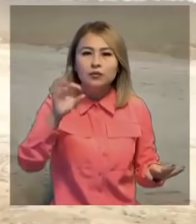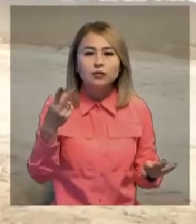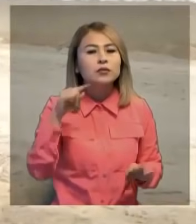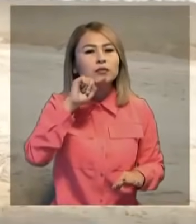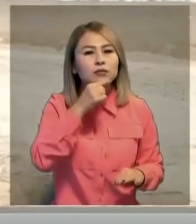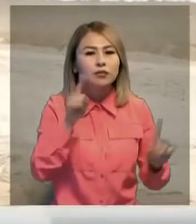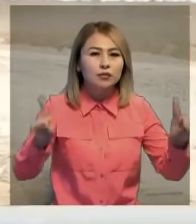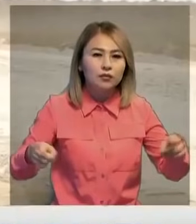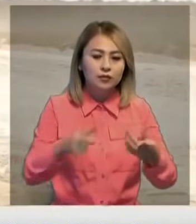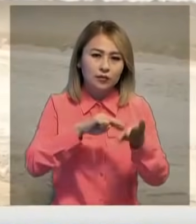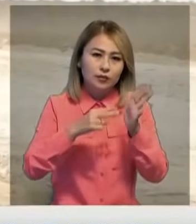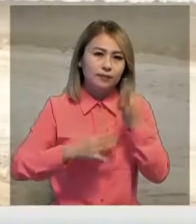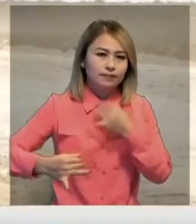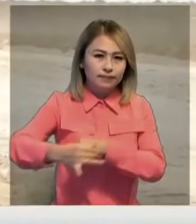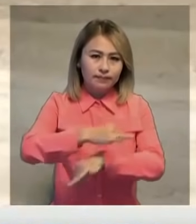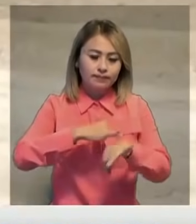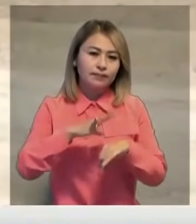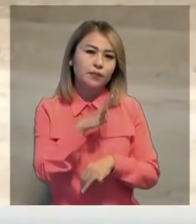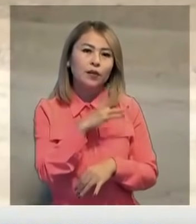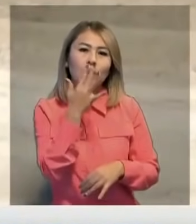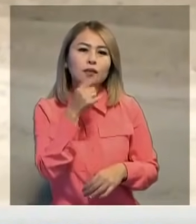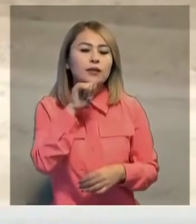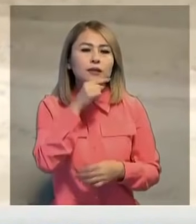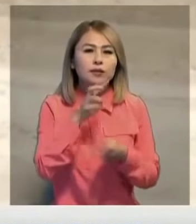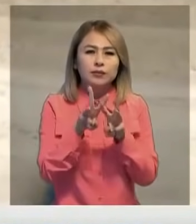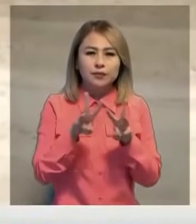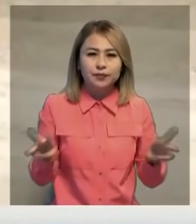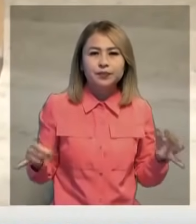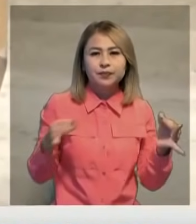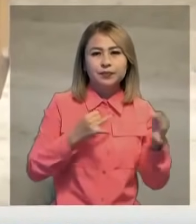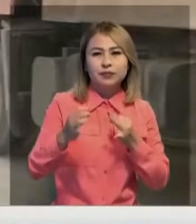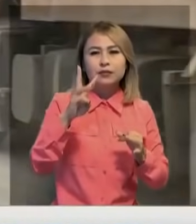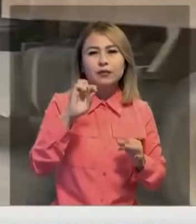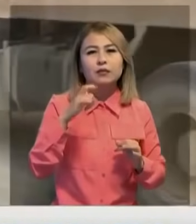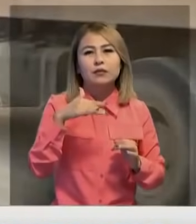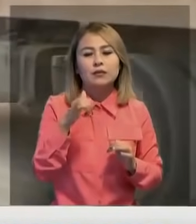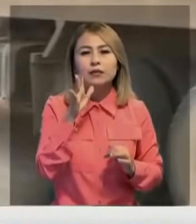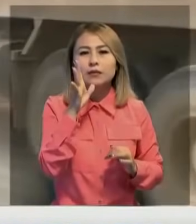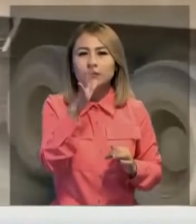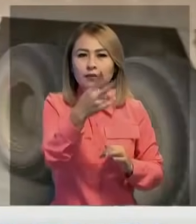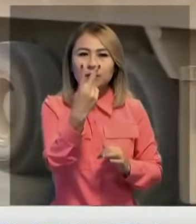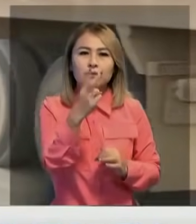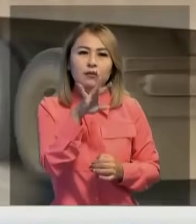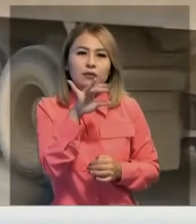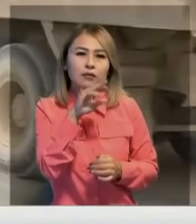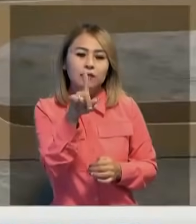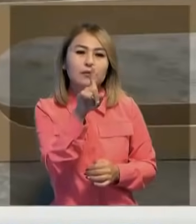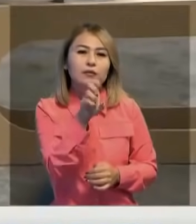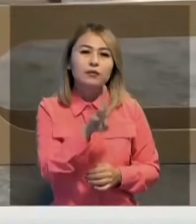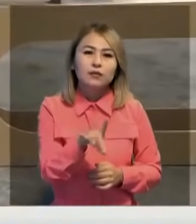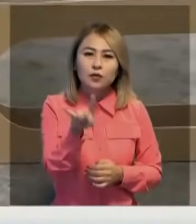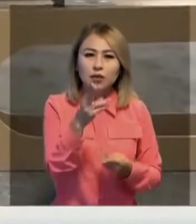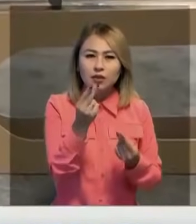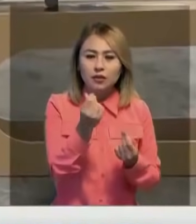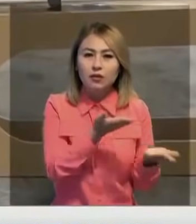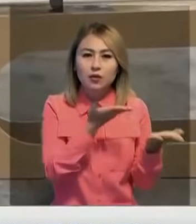дейінгі әлеуметтік-экономикалық даму жоспары талқыланған еді. Ұлттық экономика министрінің айтуынша, Маңғыстауға 5 жылда 2 триллион